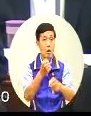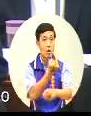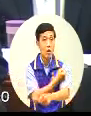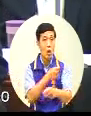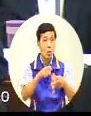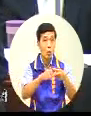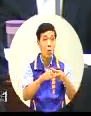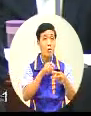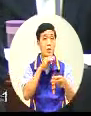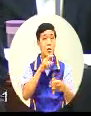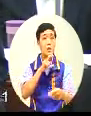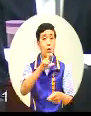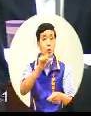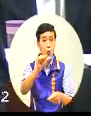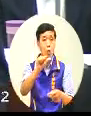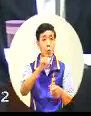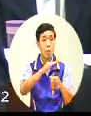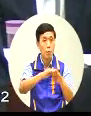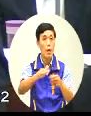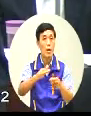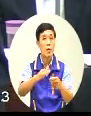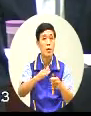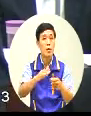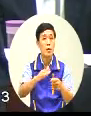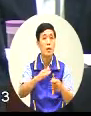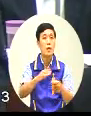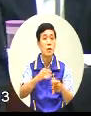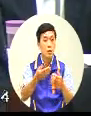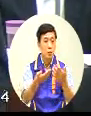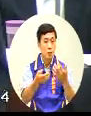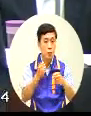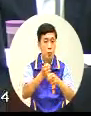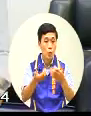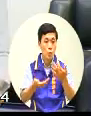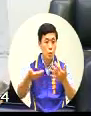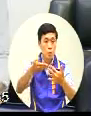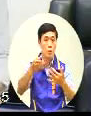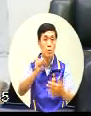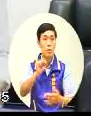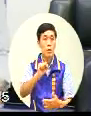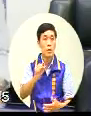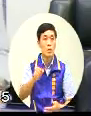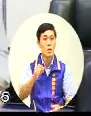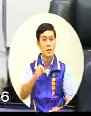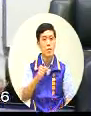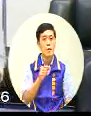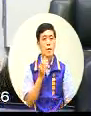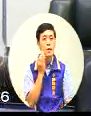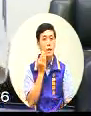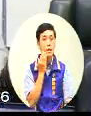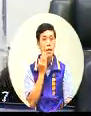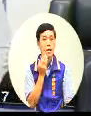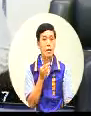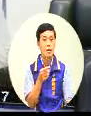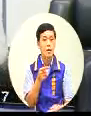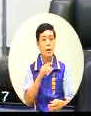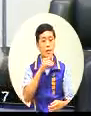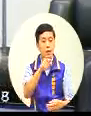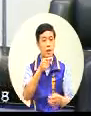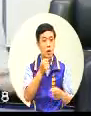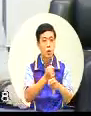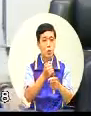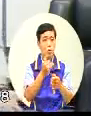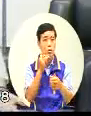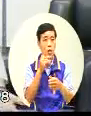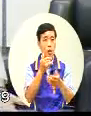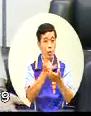65岁吧，你借领， 所以他排到的时候已经借领了，不能再晋升了， 对，不能再 那个， 是， 这实在是情何以堪，当个已被退外一言行的见